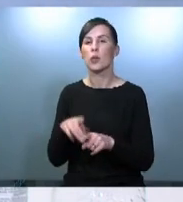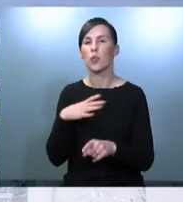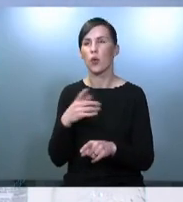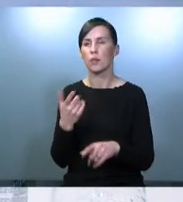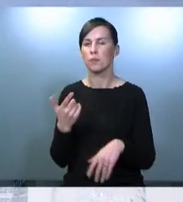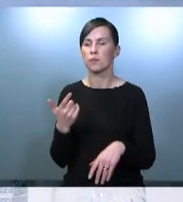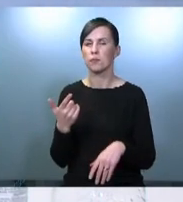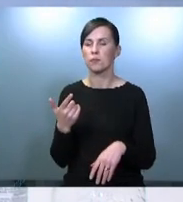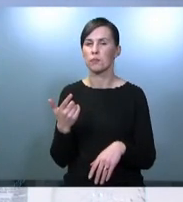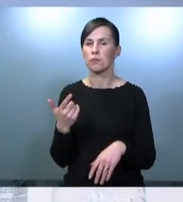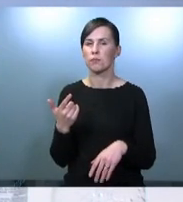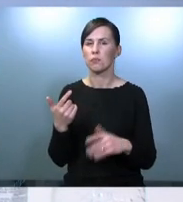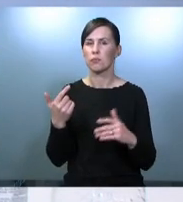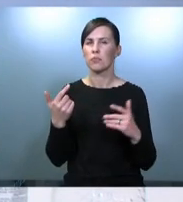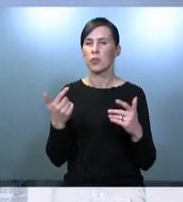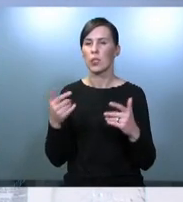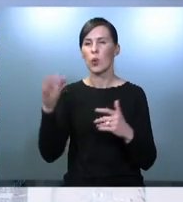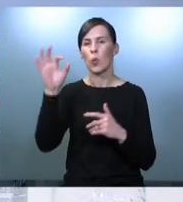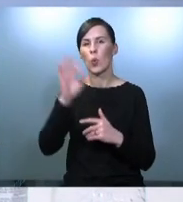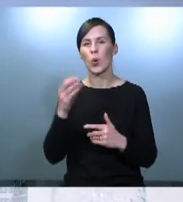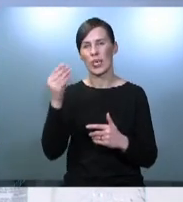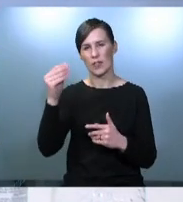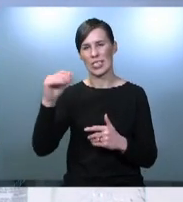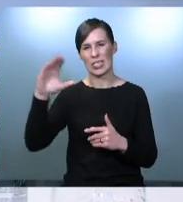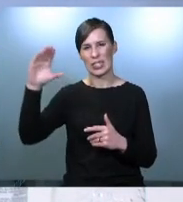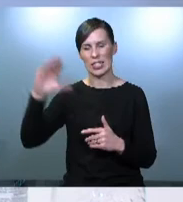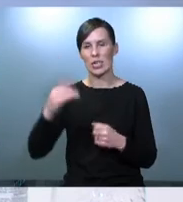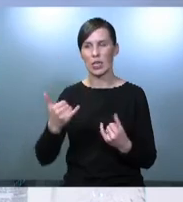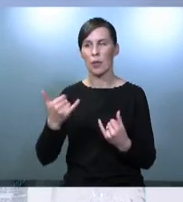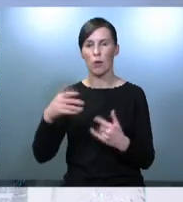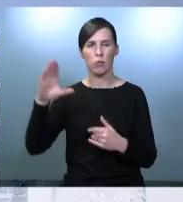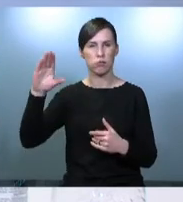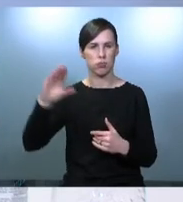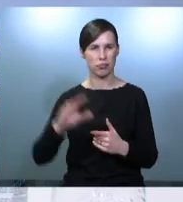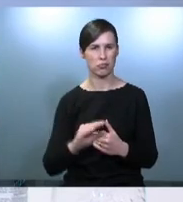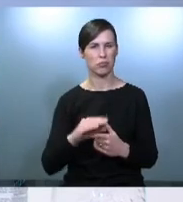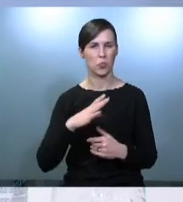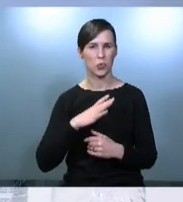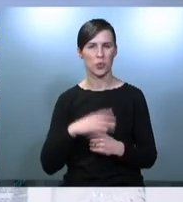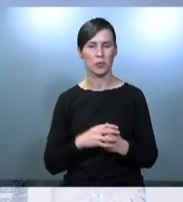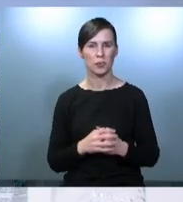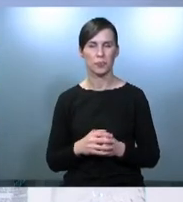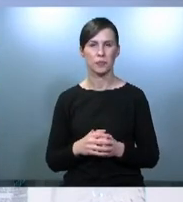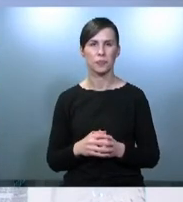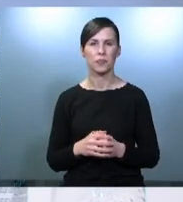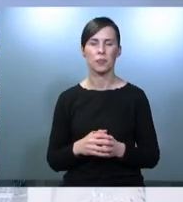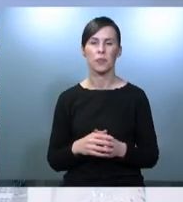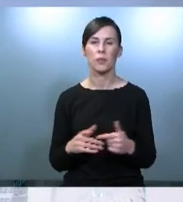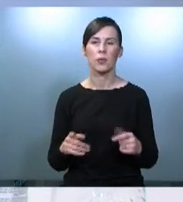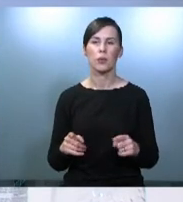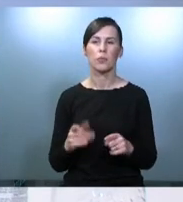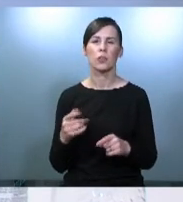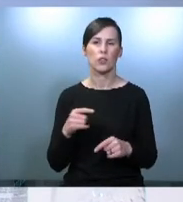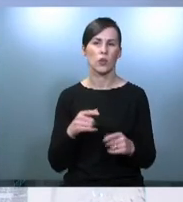toks dramatiškas kritimas vis dėlto tų investicijų skaičiaus. Visi puikiai suprantame, kad nei kreipimaisi, nei deklaracijos